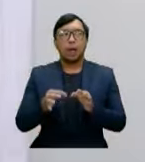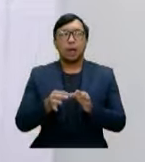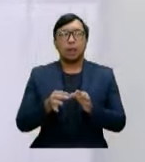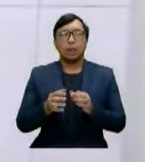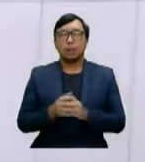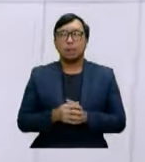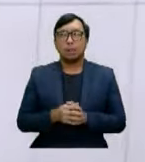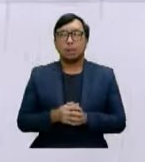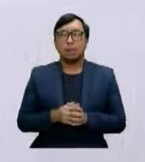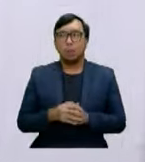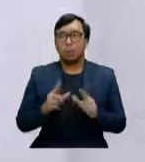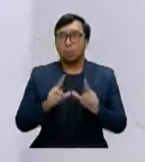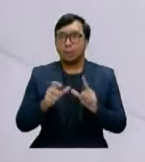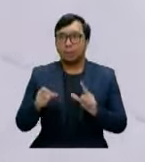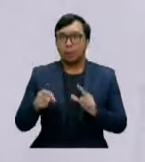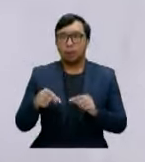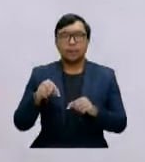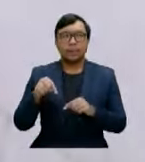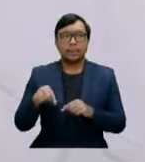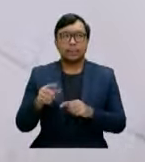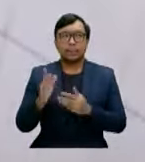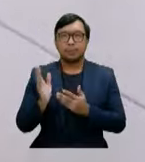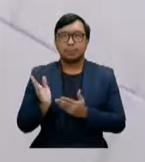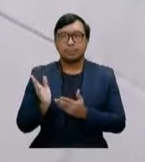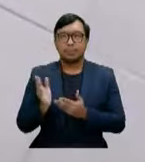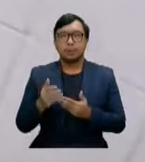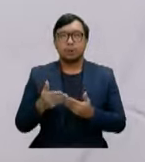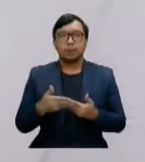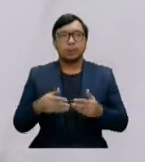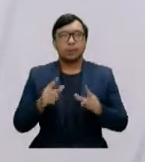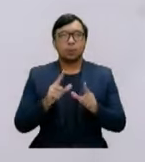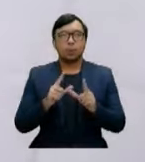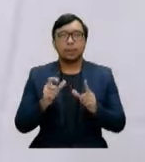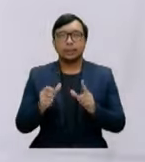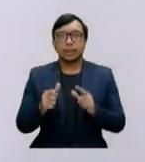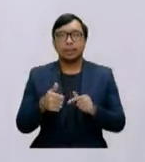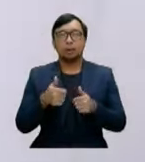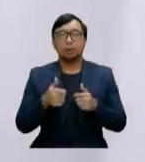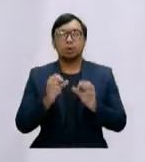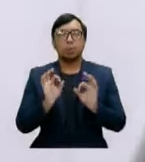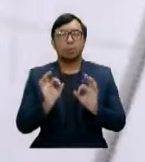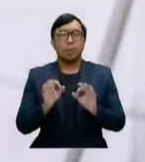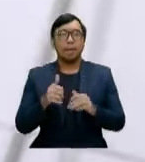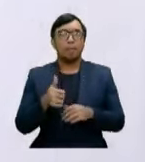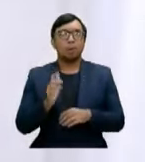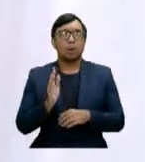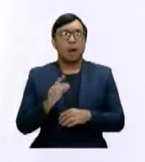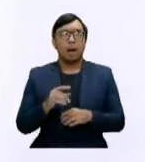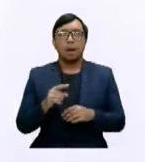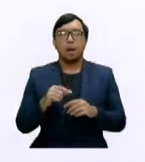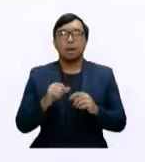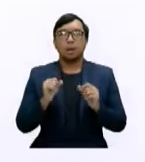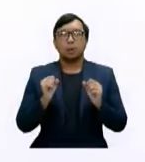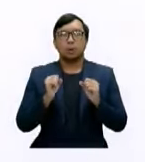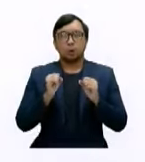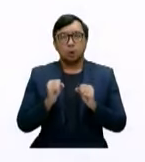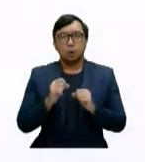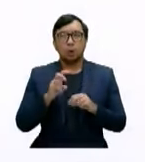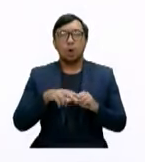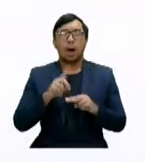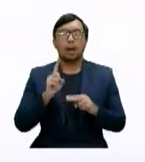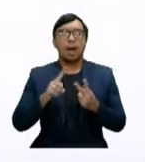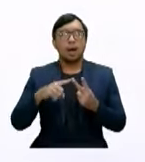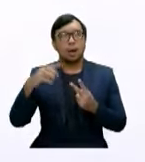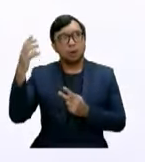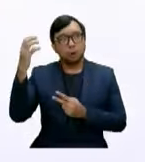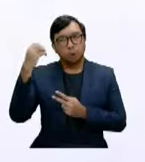sini. Kondisi toiletnya memang sudah dilengkapi dengan toilet duduk dan juga ada shower, meski